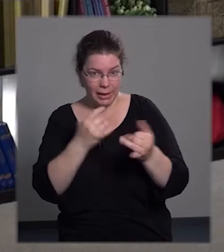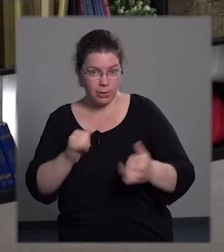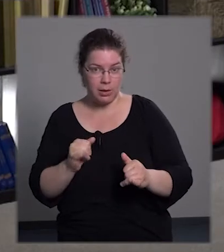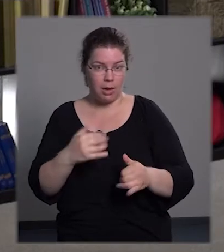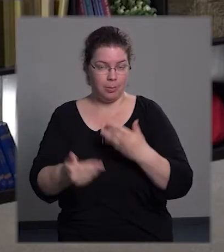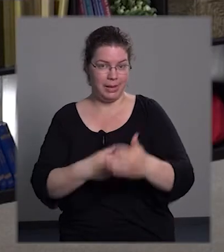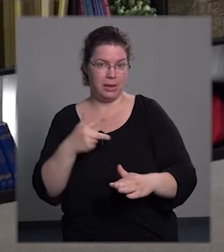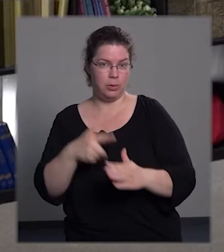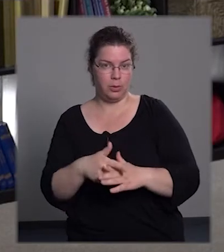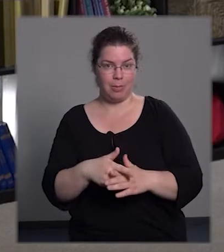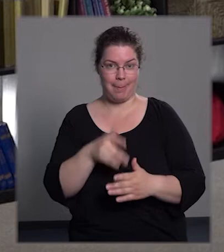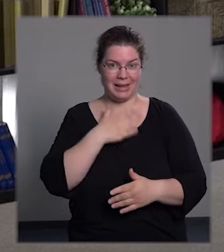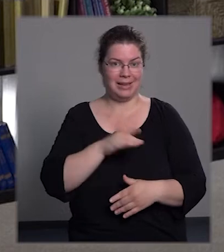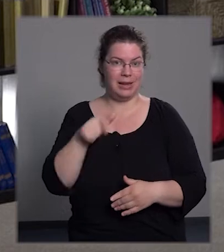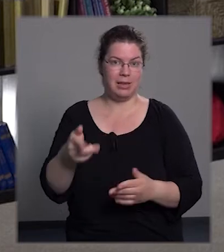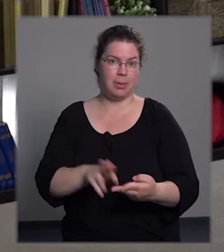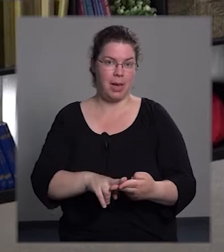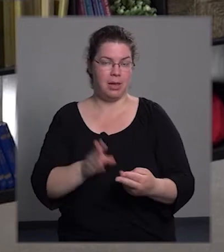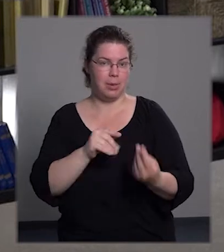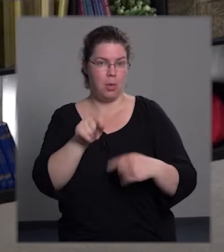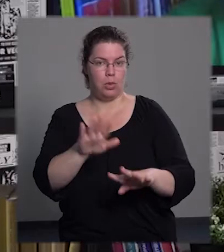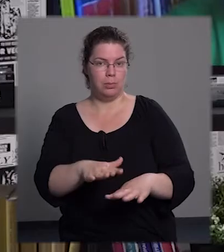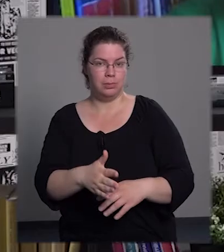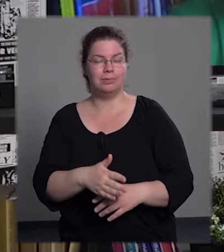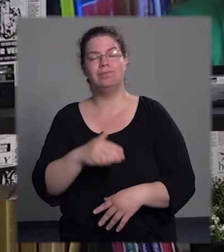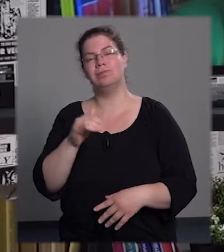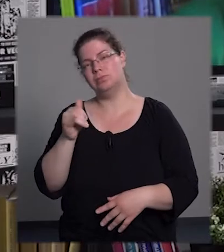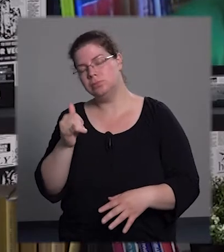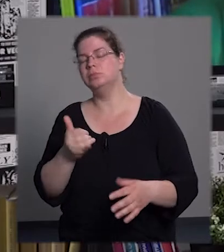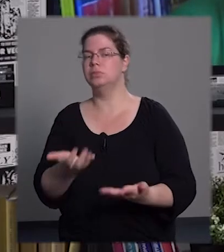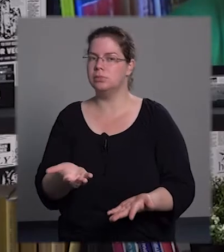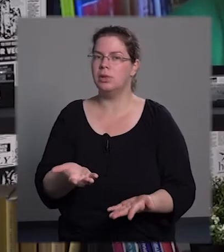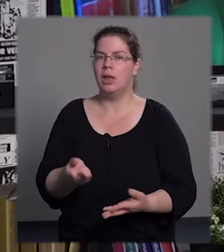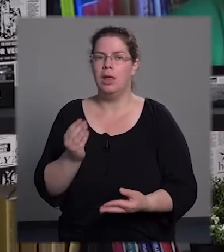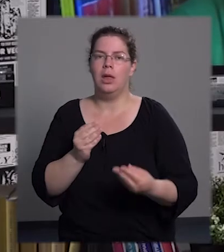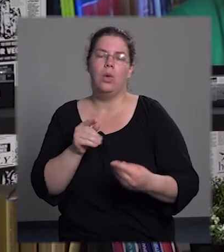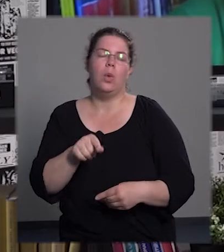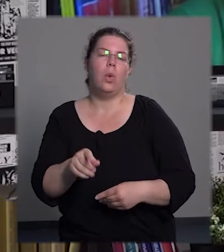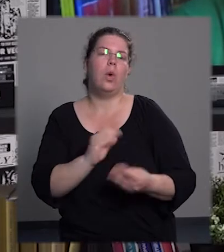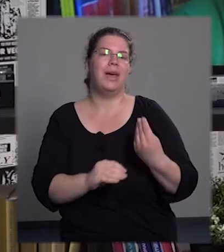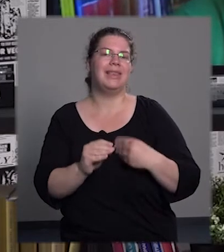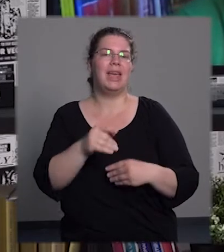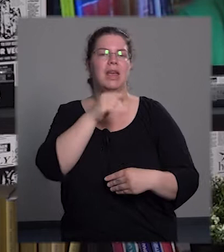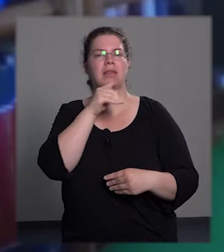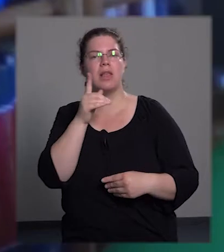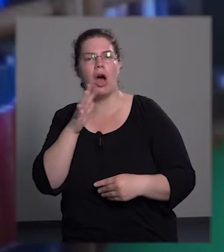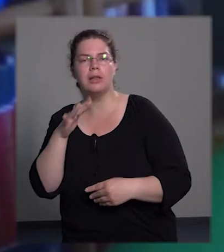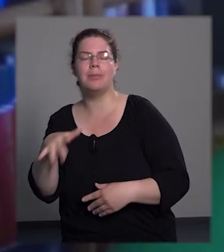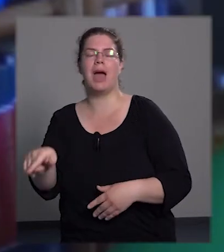valószínűleg megszerette ezt a pályát, hiszen ott maradt. Nyilván, tehát ő azért Szatmárban,